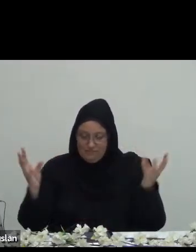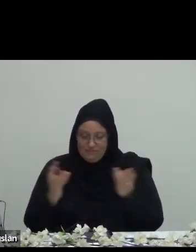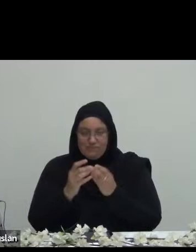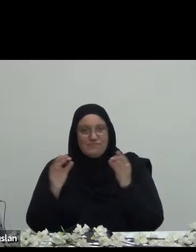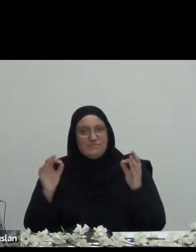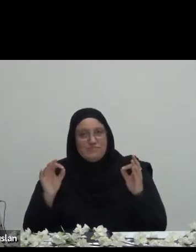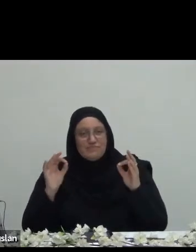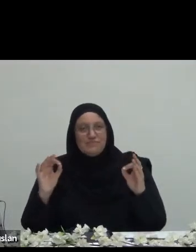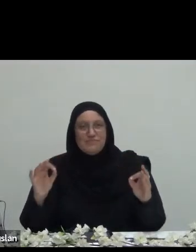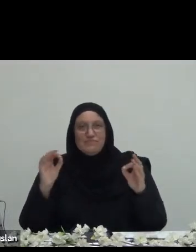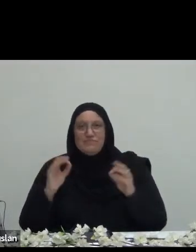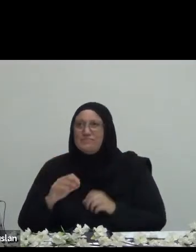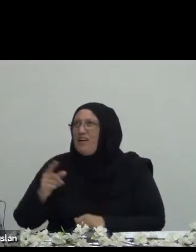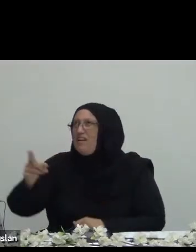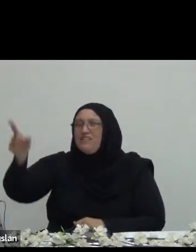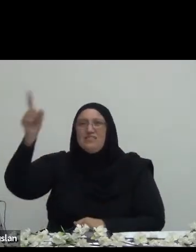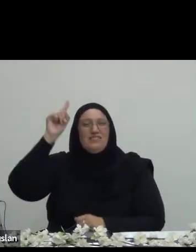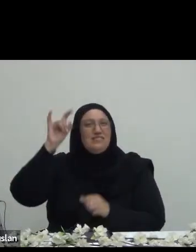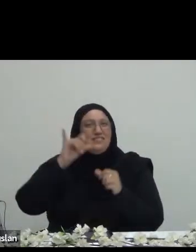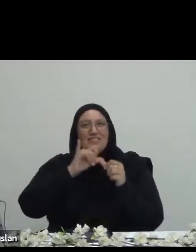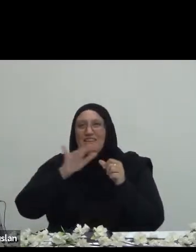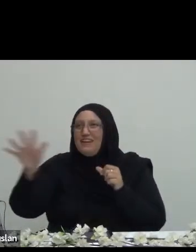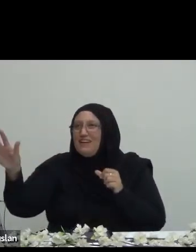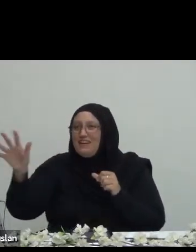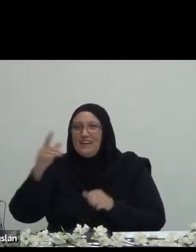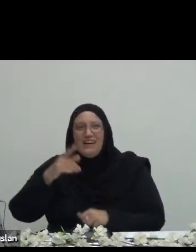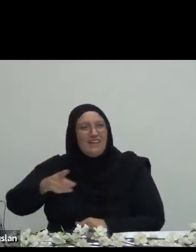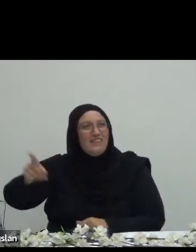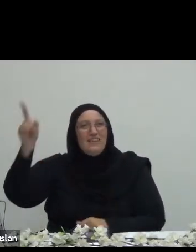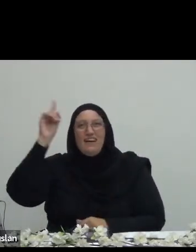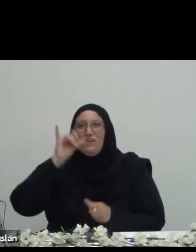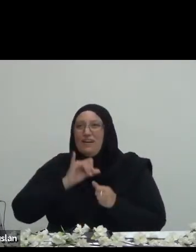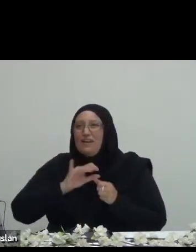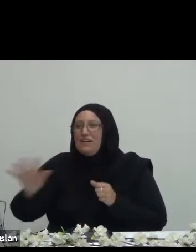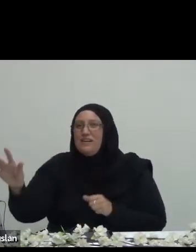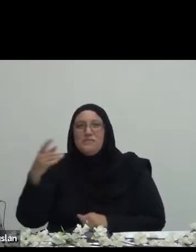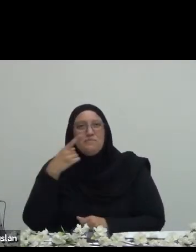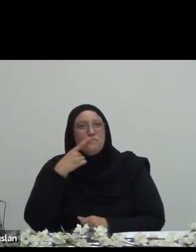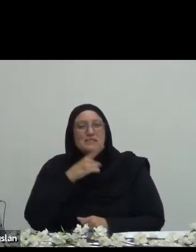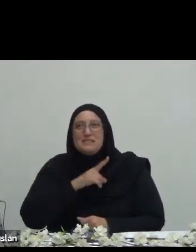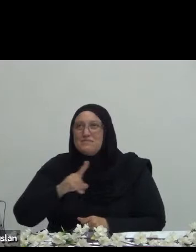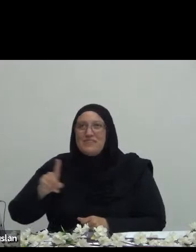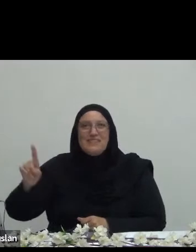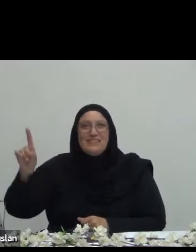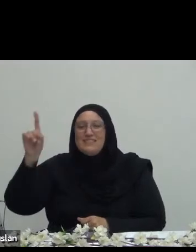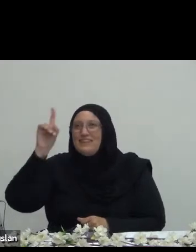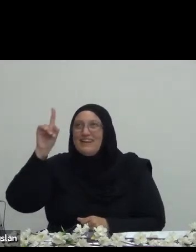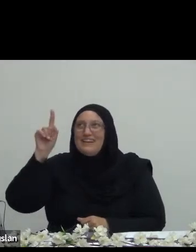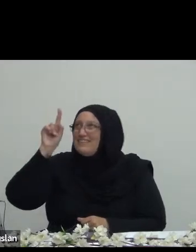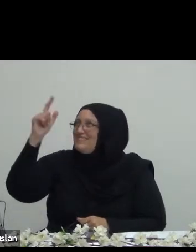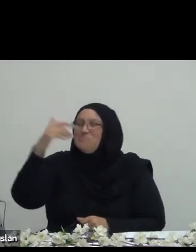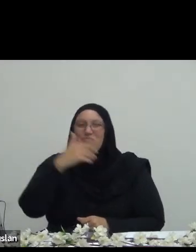الله أكبر. بسم الله